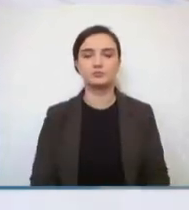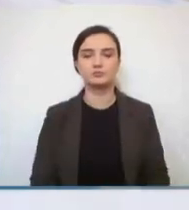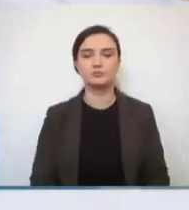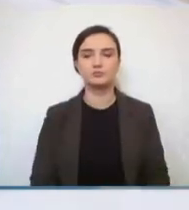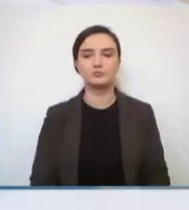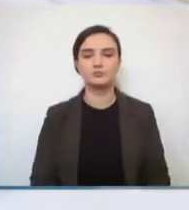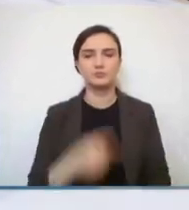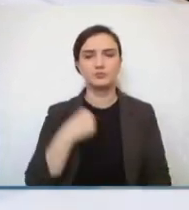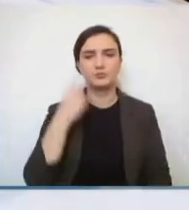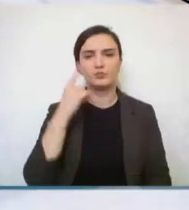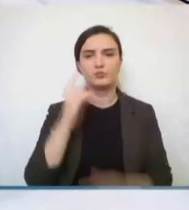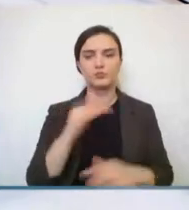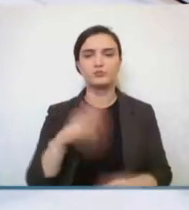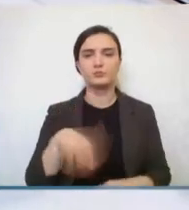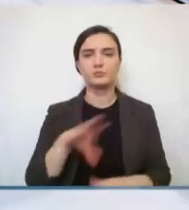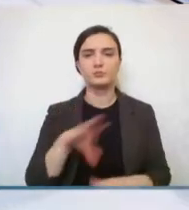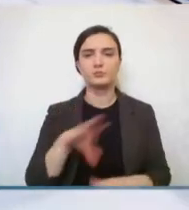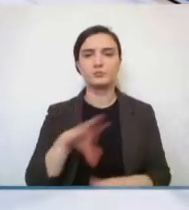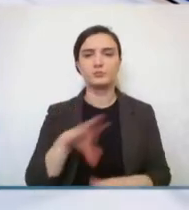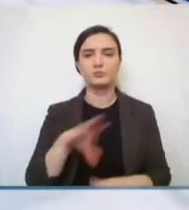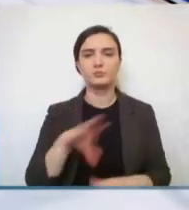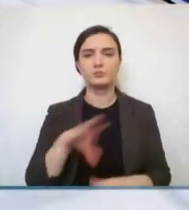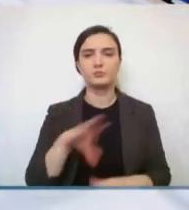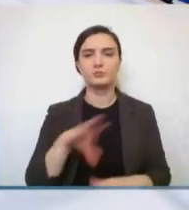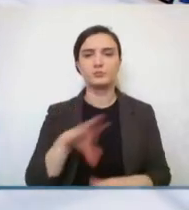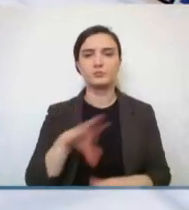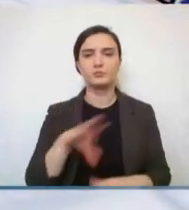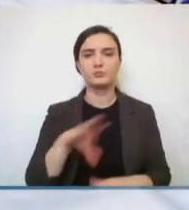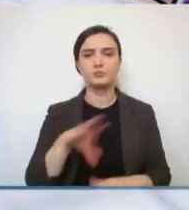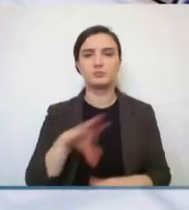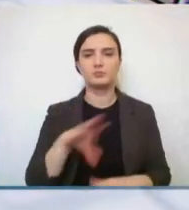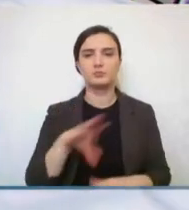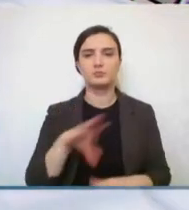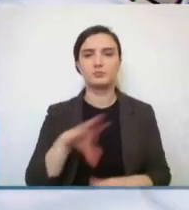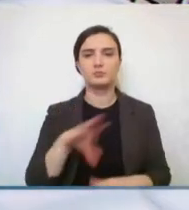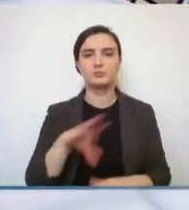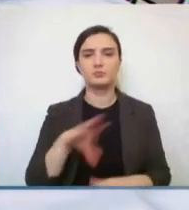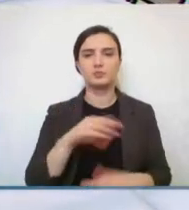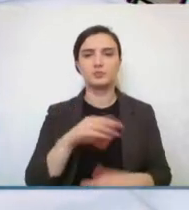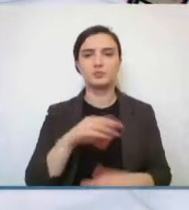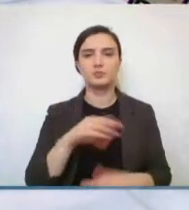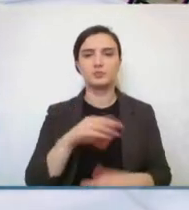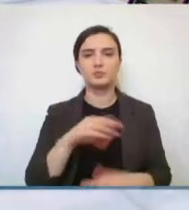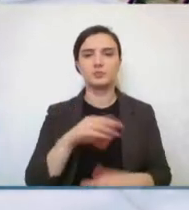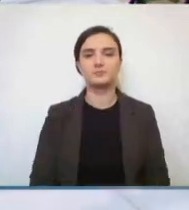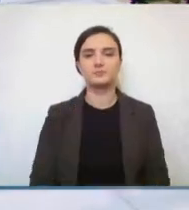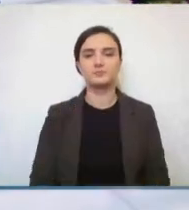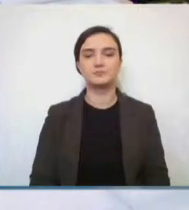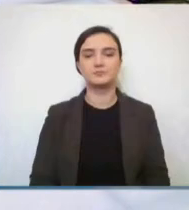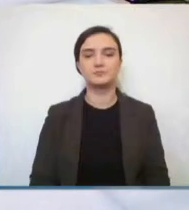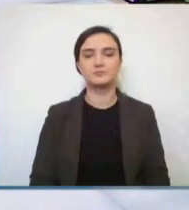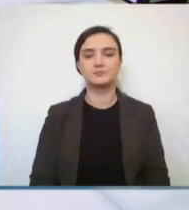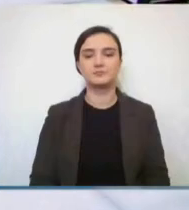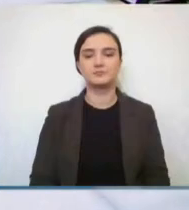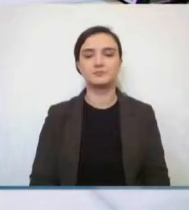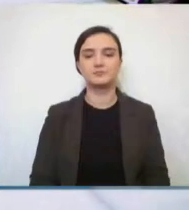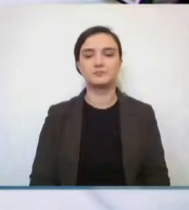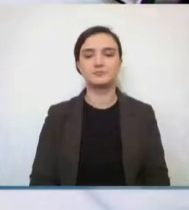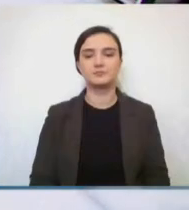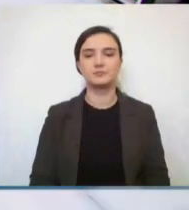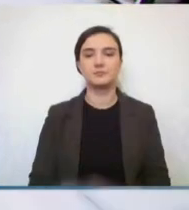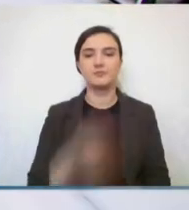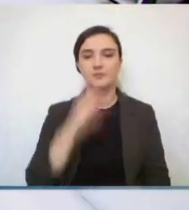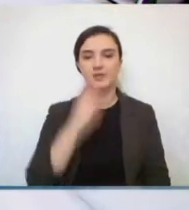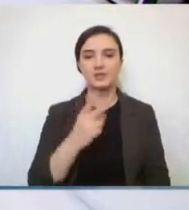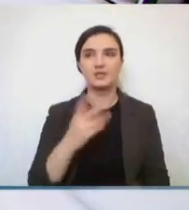გახდნენ ჰიპერაქტიურები, მშობლები აღმოჩნენ ბავშვებთან დიდხანს და დაინახეს რა არის ეს ბავშვები დღის განმავლობაში. სავარაუდოდ ესე